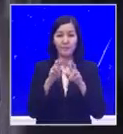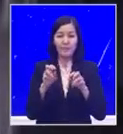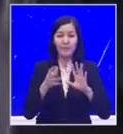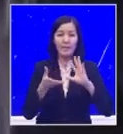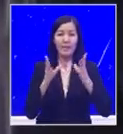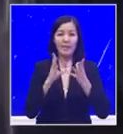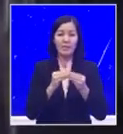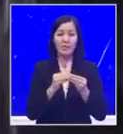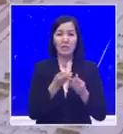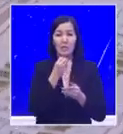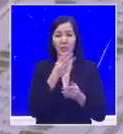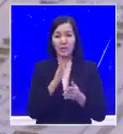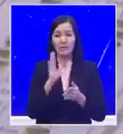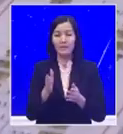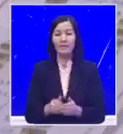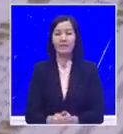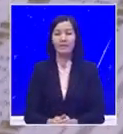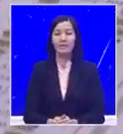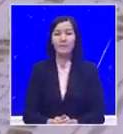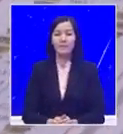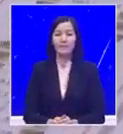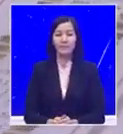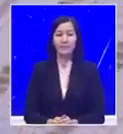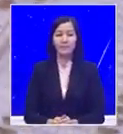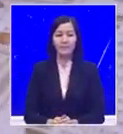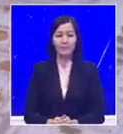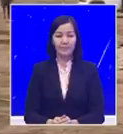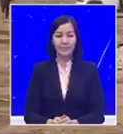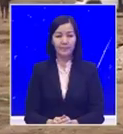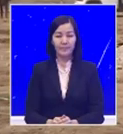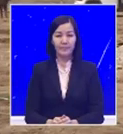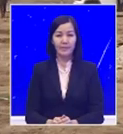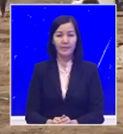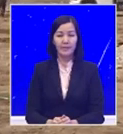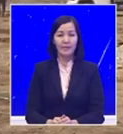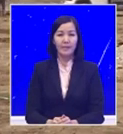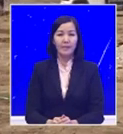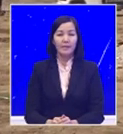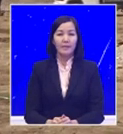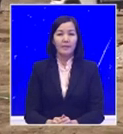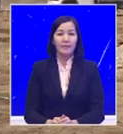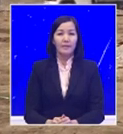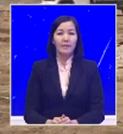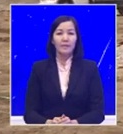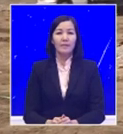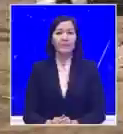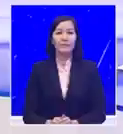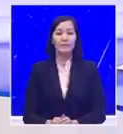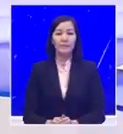де алдына ақпар болып түседі. Алмат Хамит, Нұржан Мұқанов, Жетісу телеарнасы, Талдықорған.